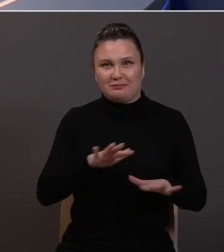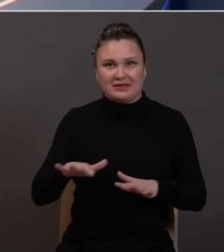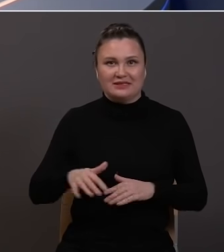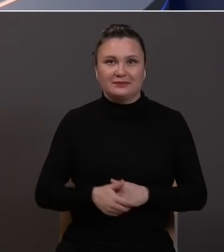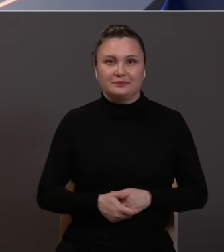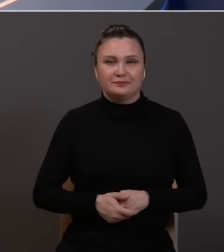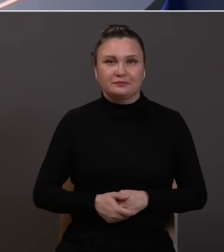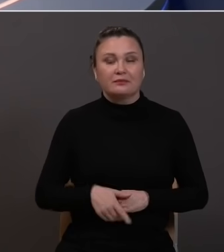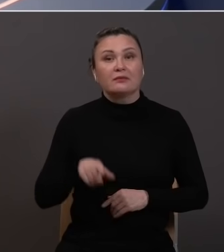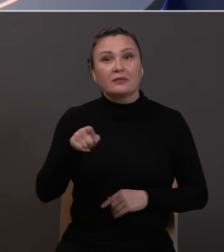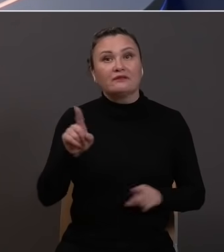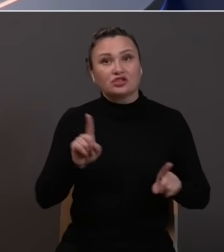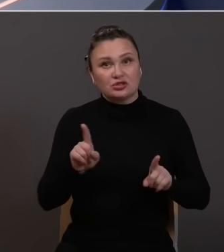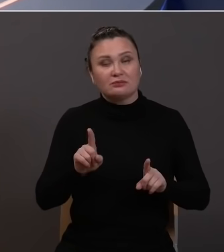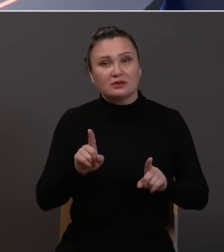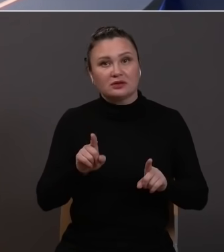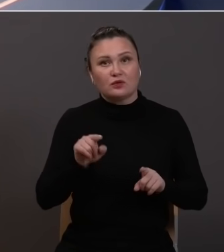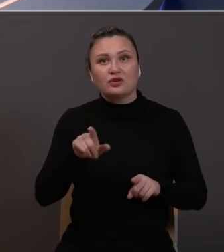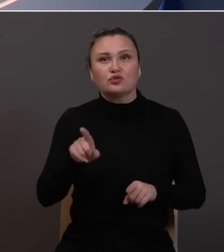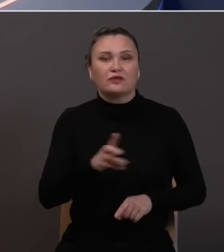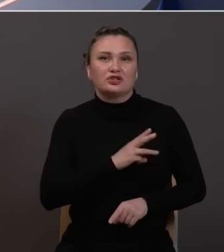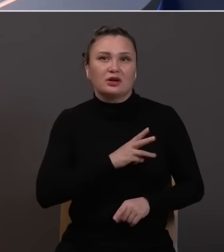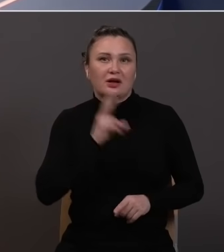Ну, а вы чем-то мотивируетесь, когда